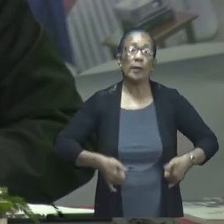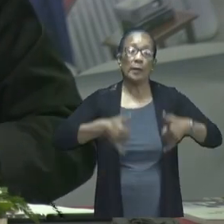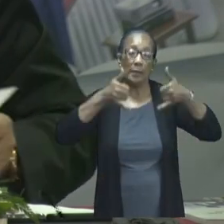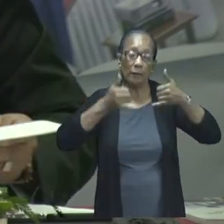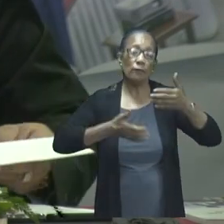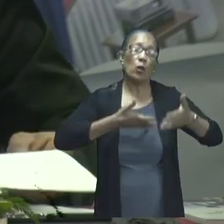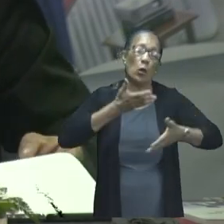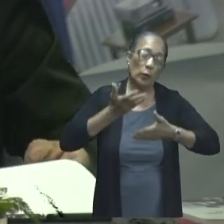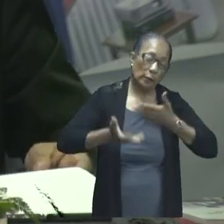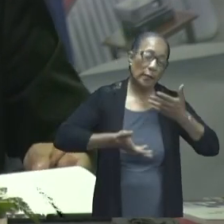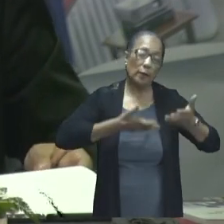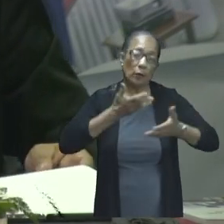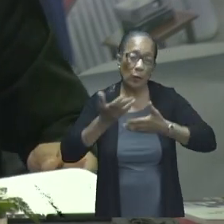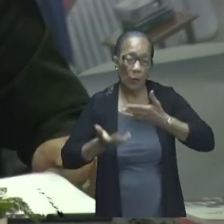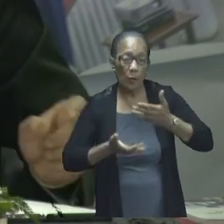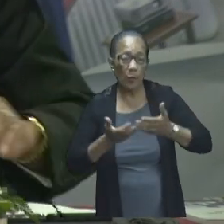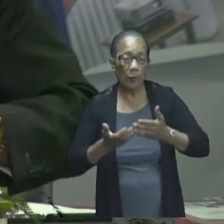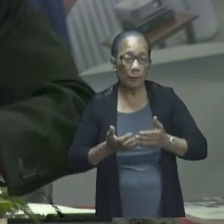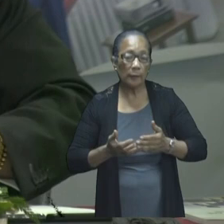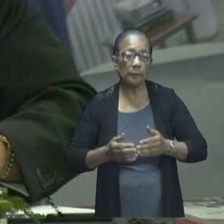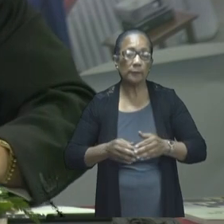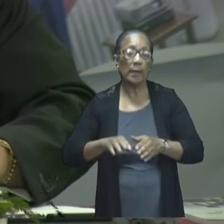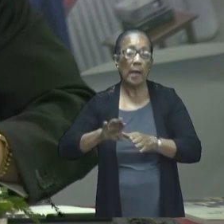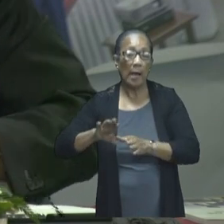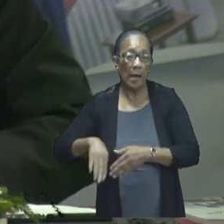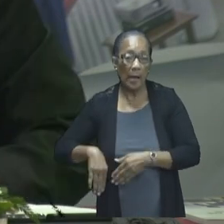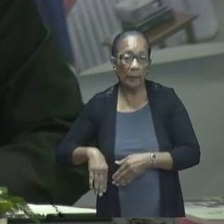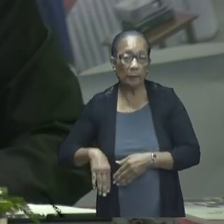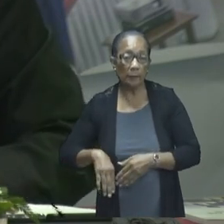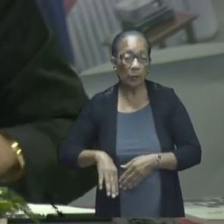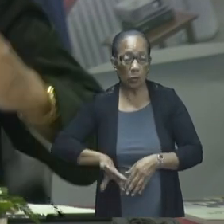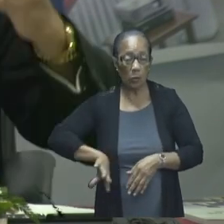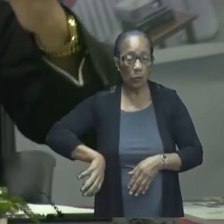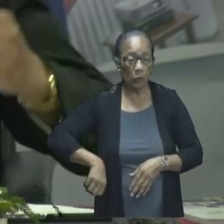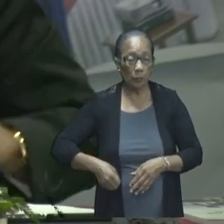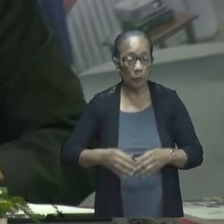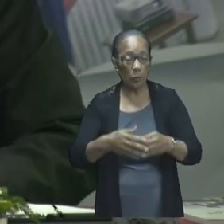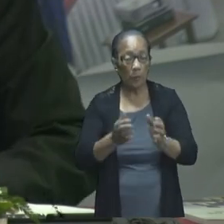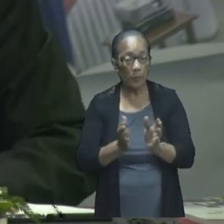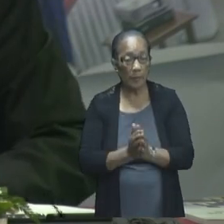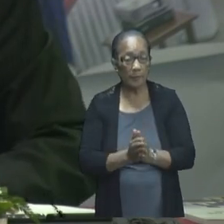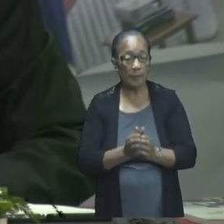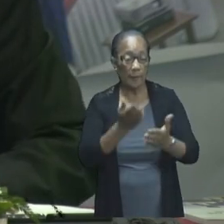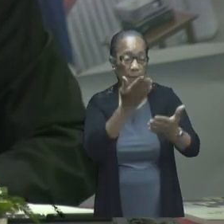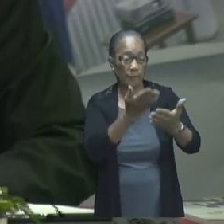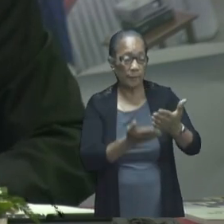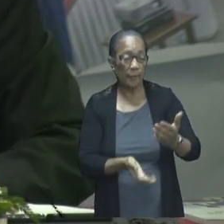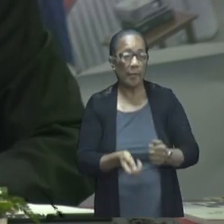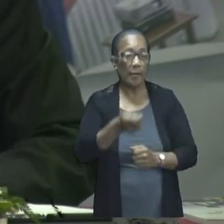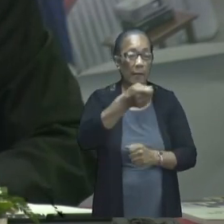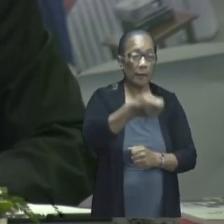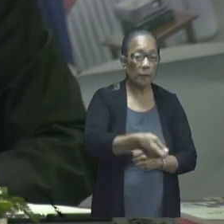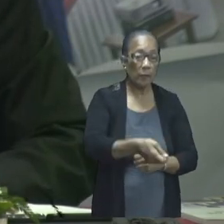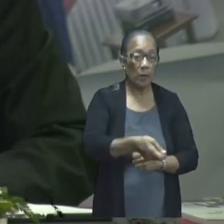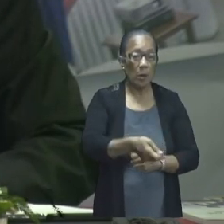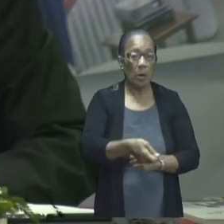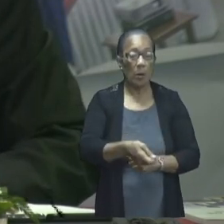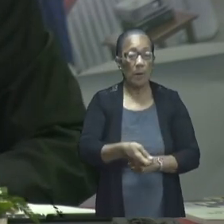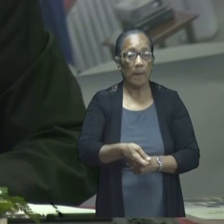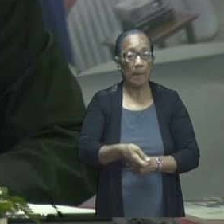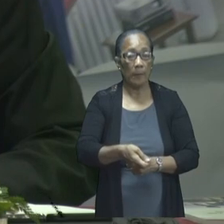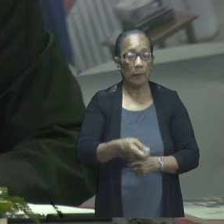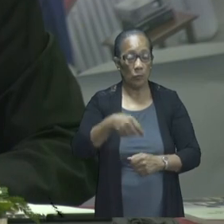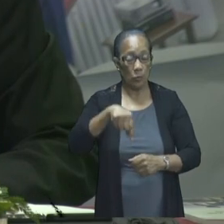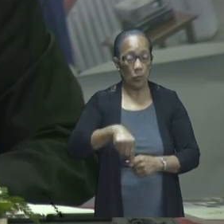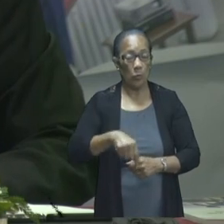bloemen anti-corruptie commissie die heeft daar verslag gepresenteerd met hier wat werd er staat op agenda van de regerings er aan en het is